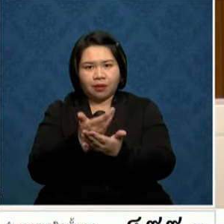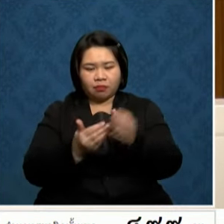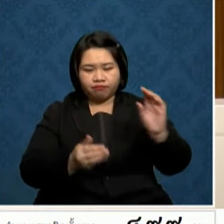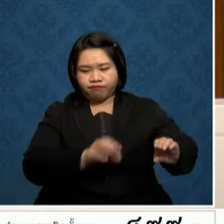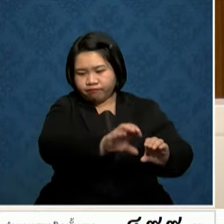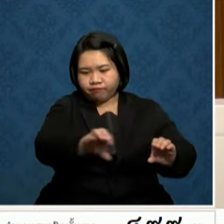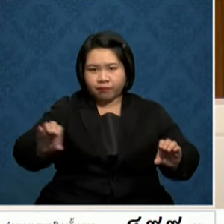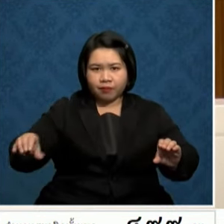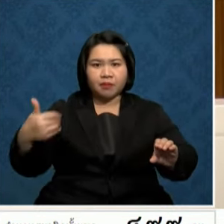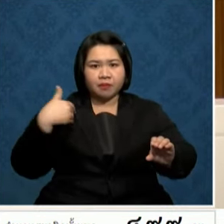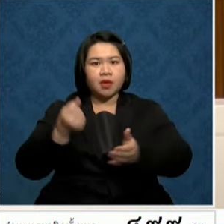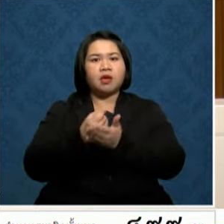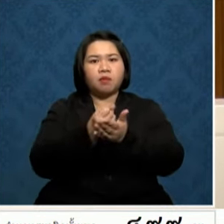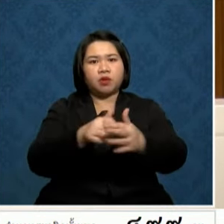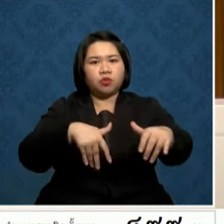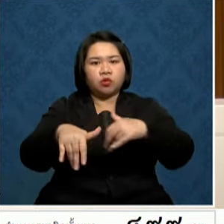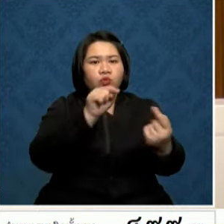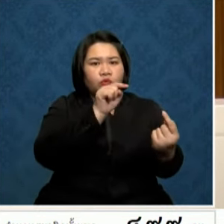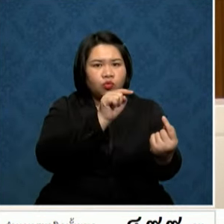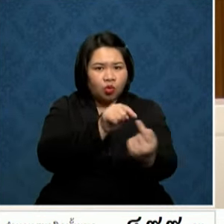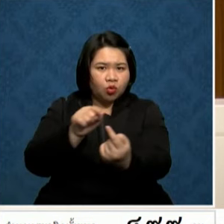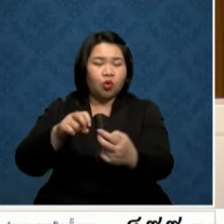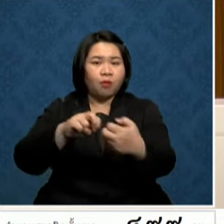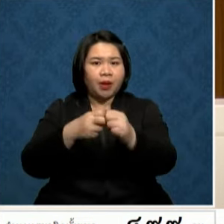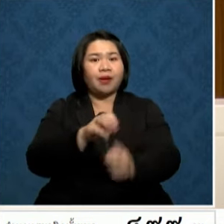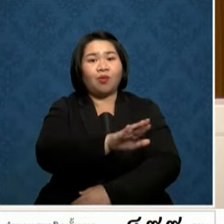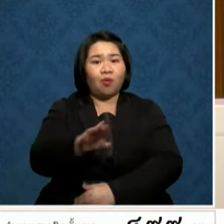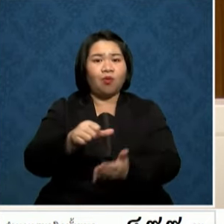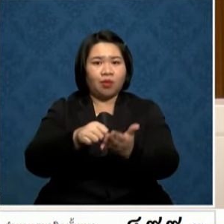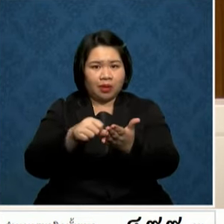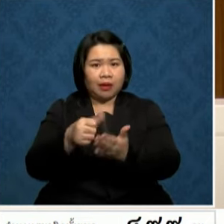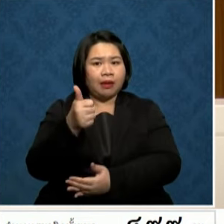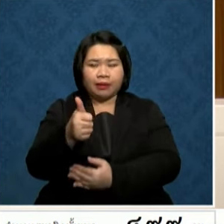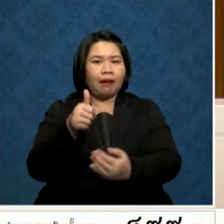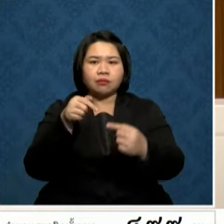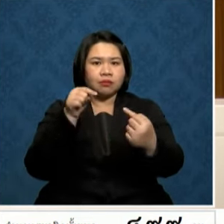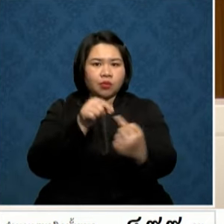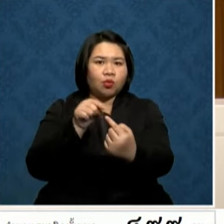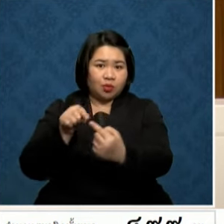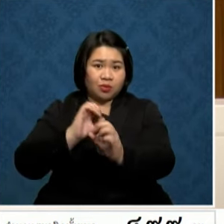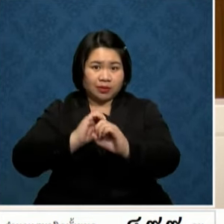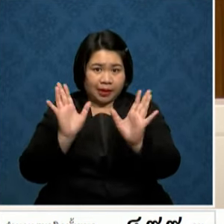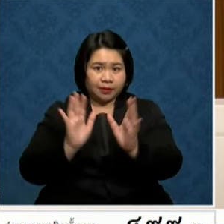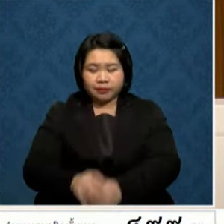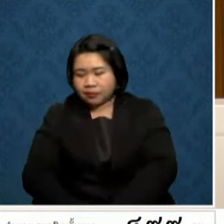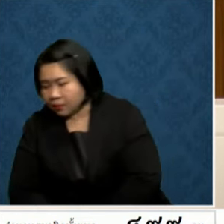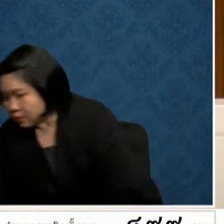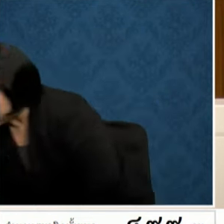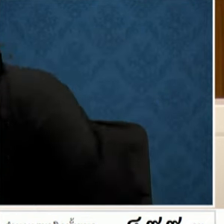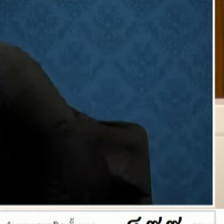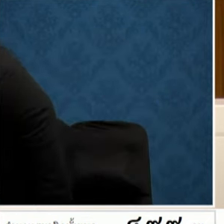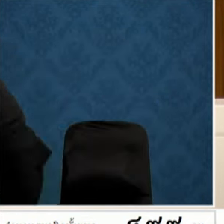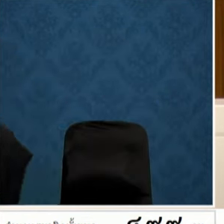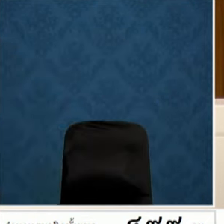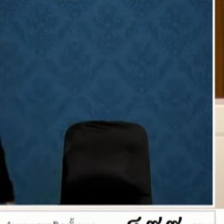มาณที่มีเพื่อไปช่วยเหลือปชาชน ไปแก้ไขปรหาประชาชนได้อย่างตรงจุดขึ้นเราจะสามารถเลือกกลม during้